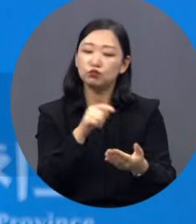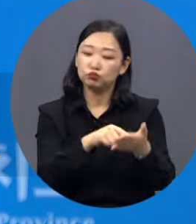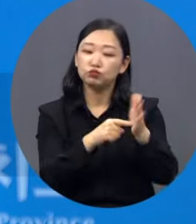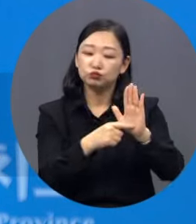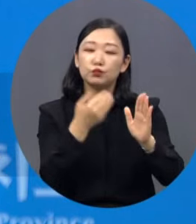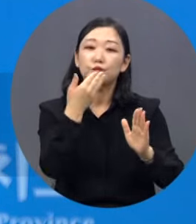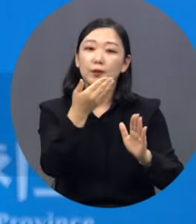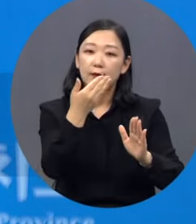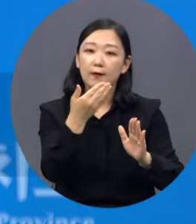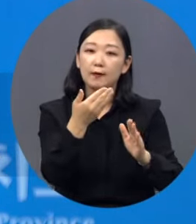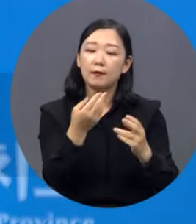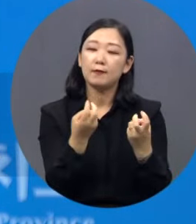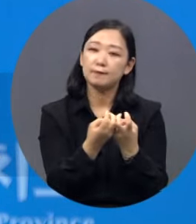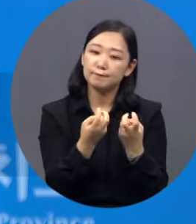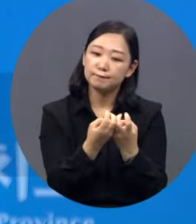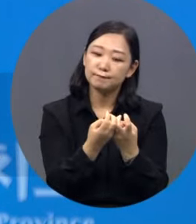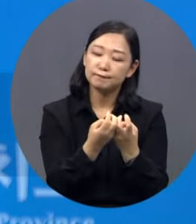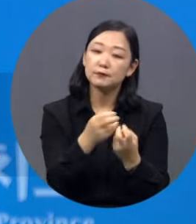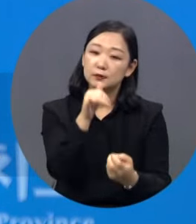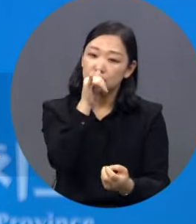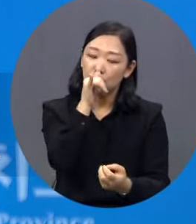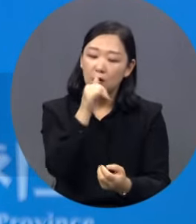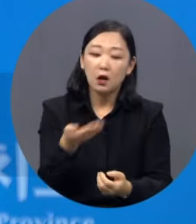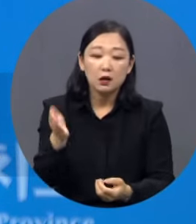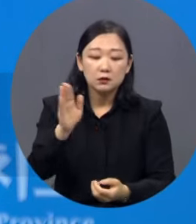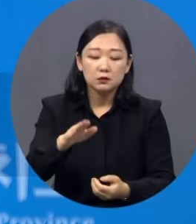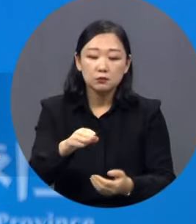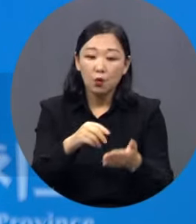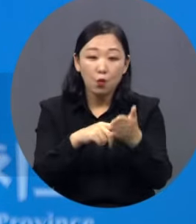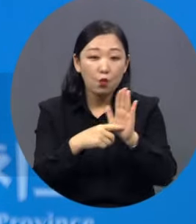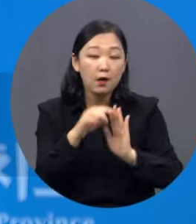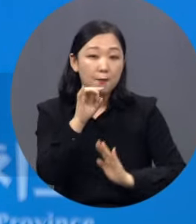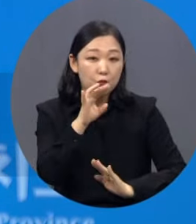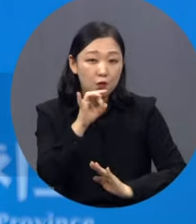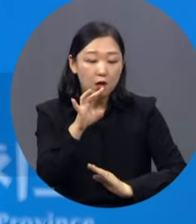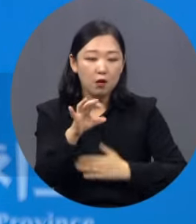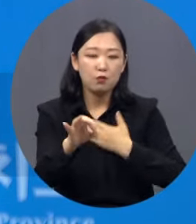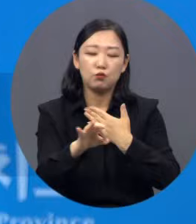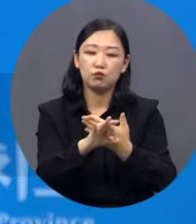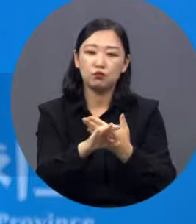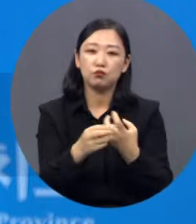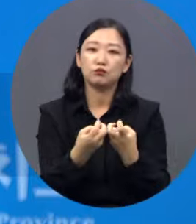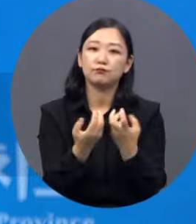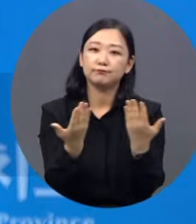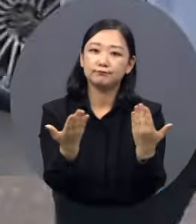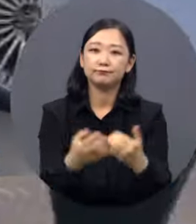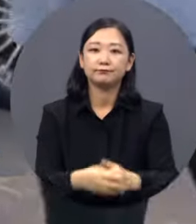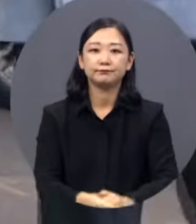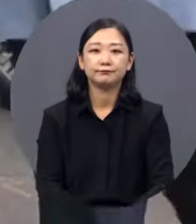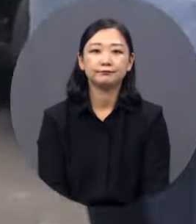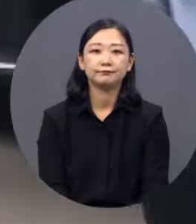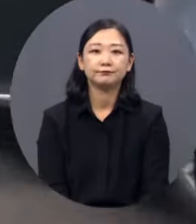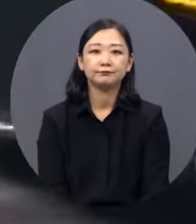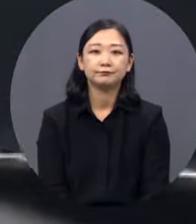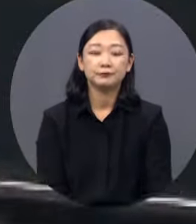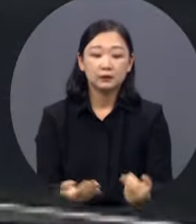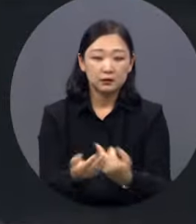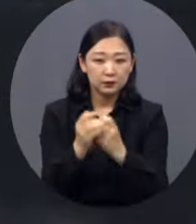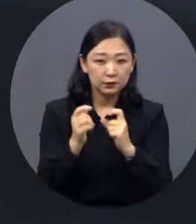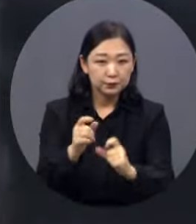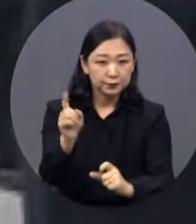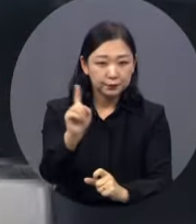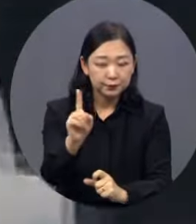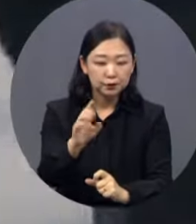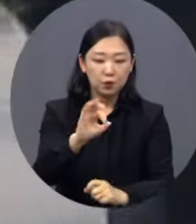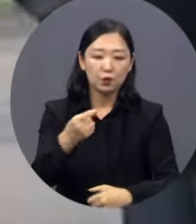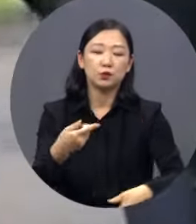방법들이 있지 않습니까 근데 만일에 법률적으로 공개가 안 되는 내용이라면 그거는 뭐 어쩔 수 없는 거고요 제주도는